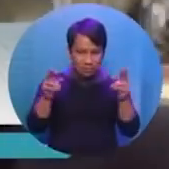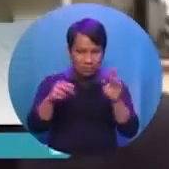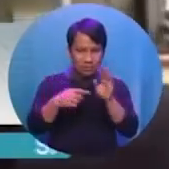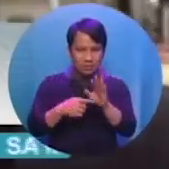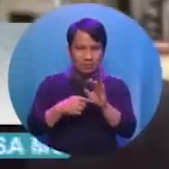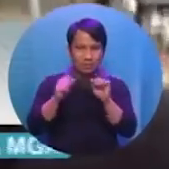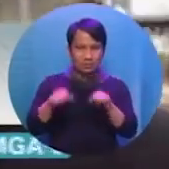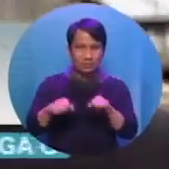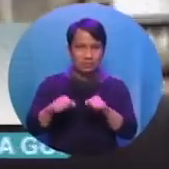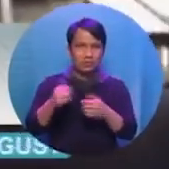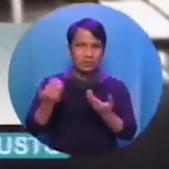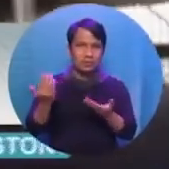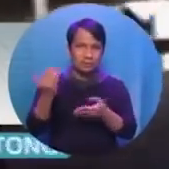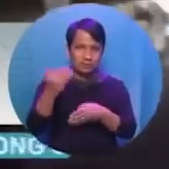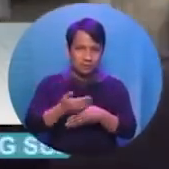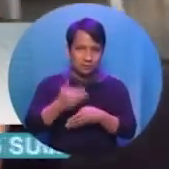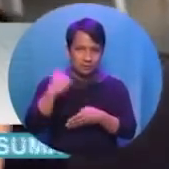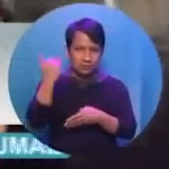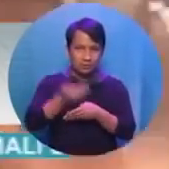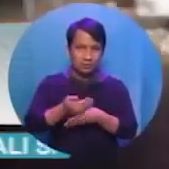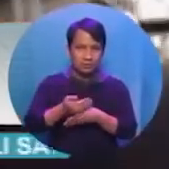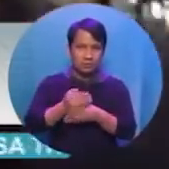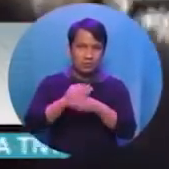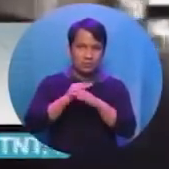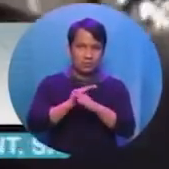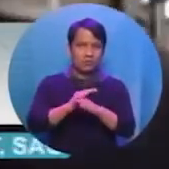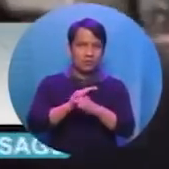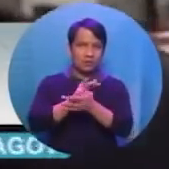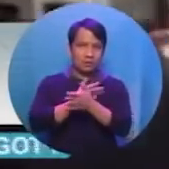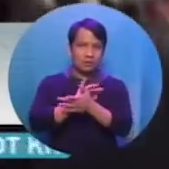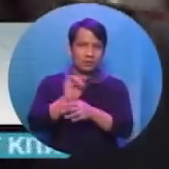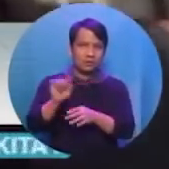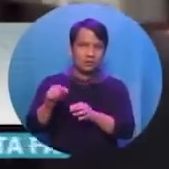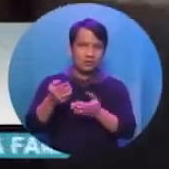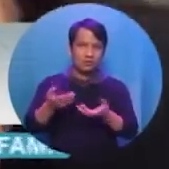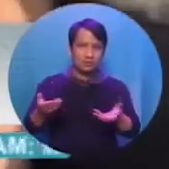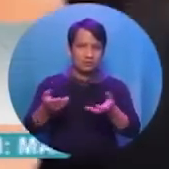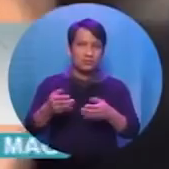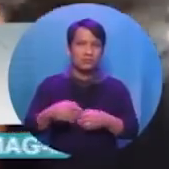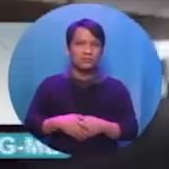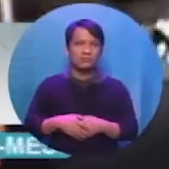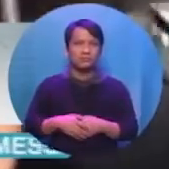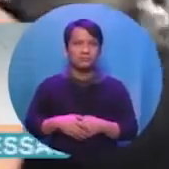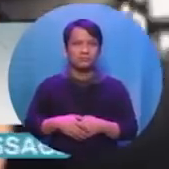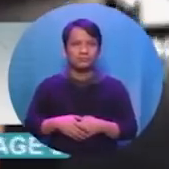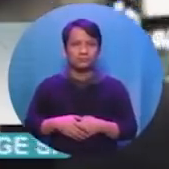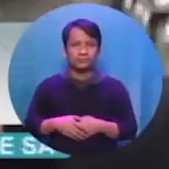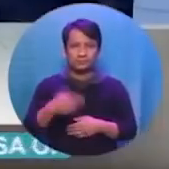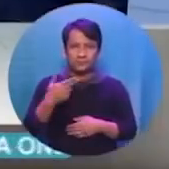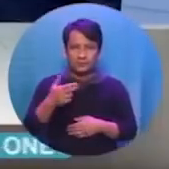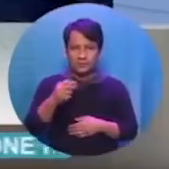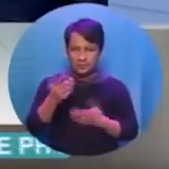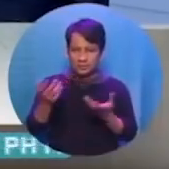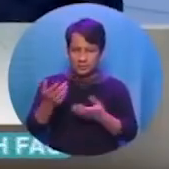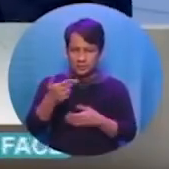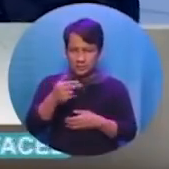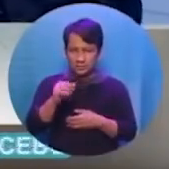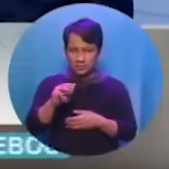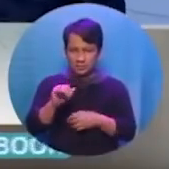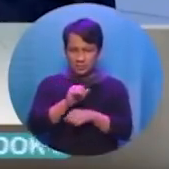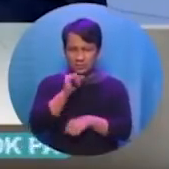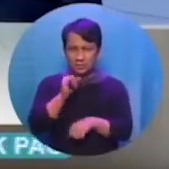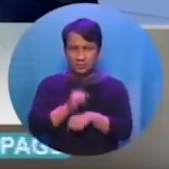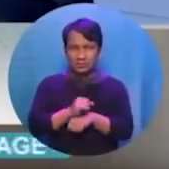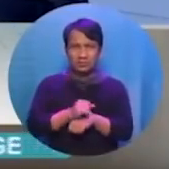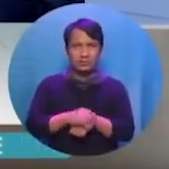dito, nilockdown na naman po niya to avoid yung mga kaso po. Okay, saan po kayo dyan sa Hawaii, ma'am? Anong island? Sa